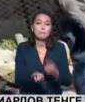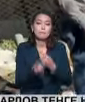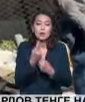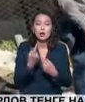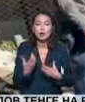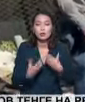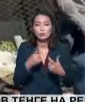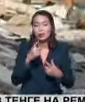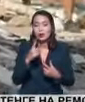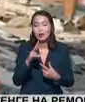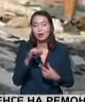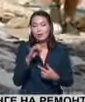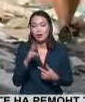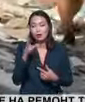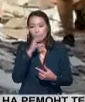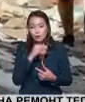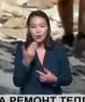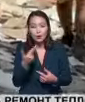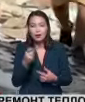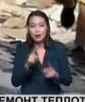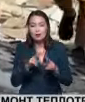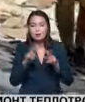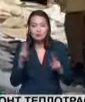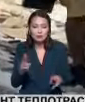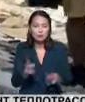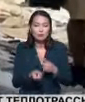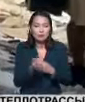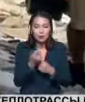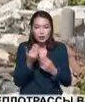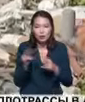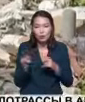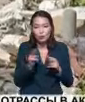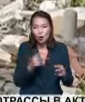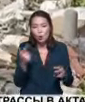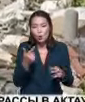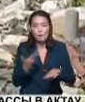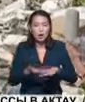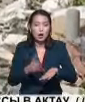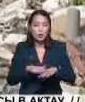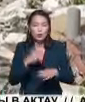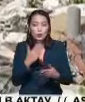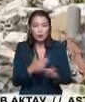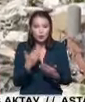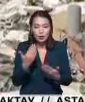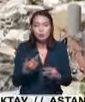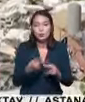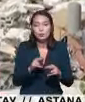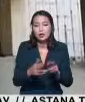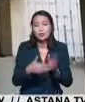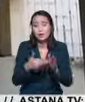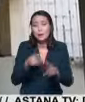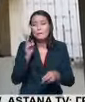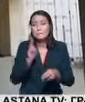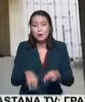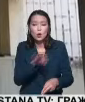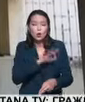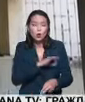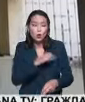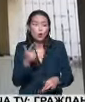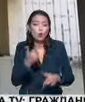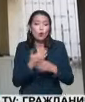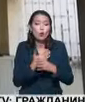что Ливан может повторить судьбу Газы, где уже много месяцев наблюдается гуманитарный кризис. Накануне в ООН призвали прекратить использование гуманитарной помощи